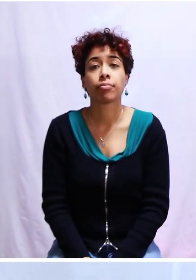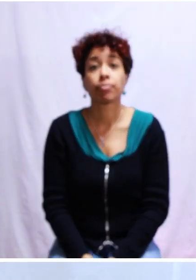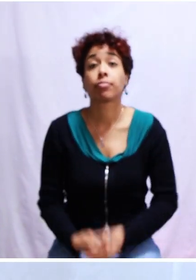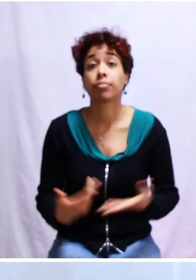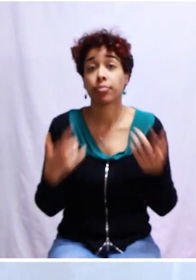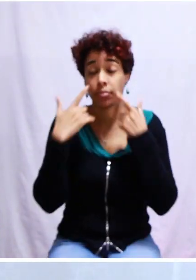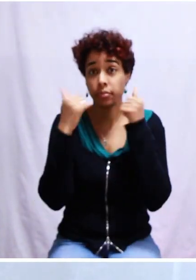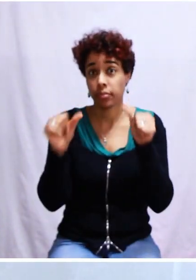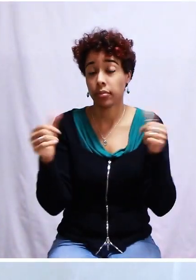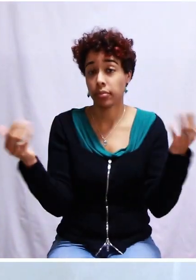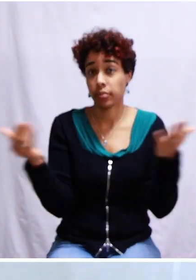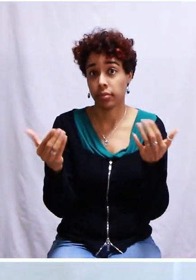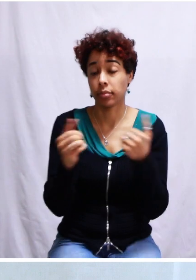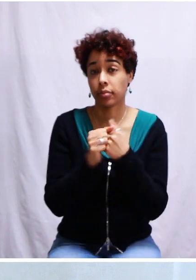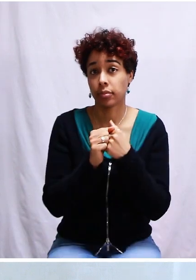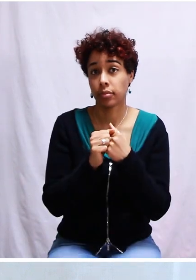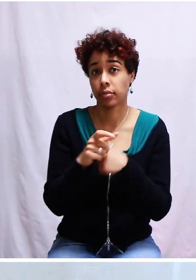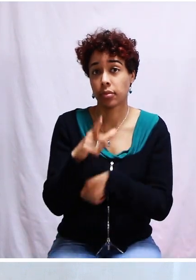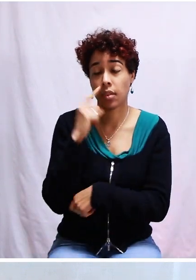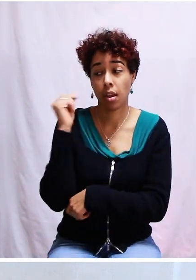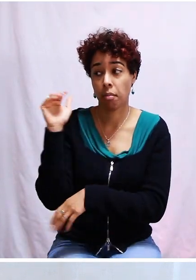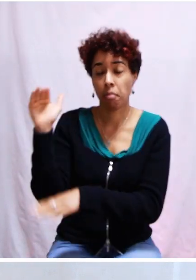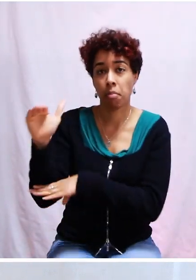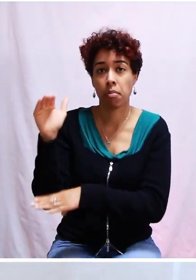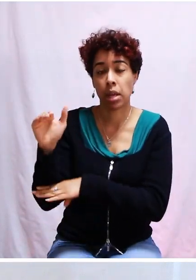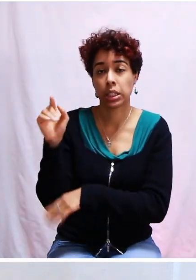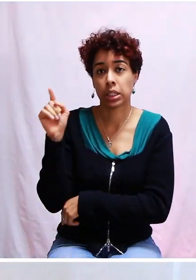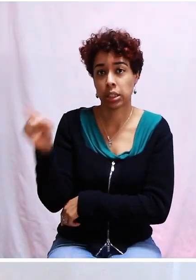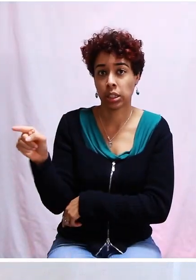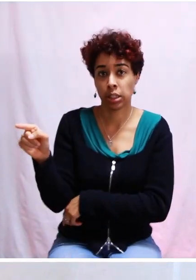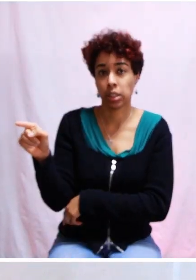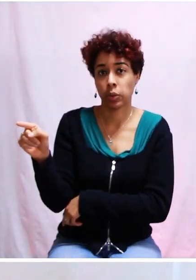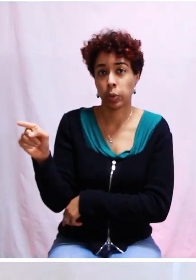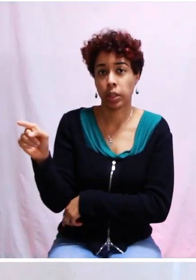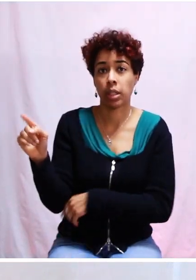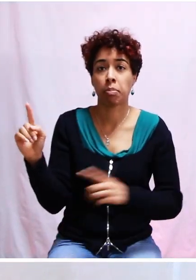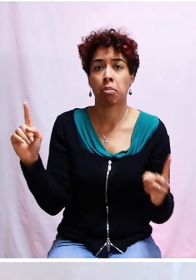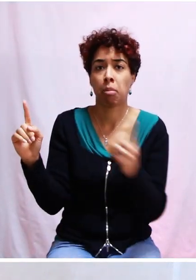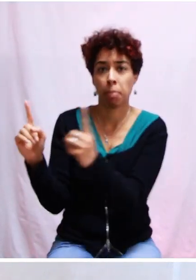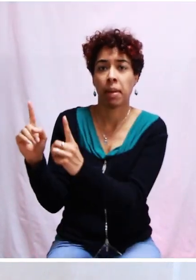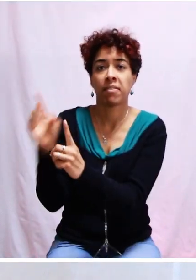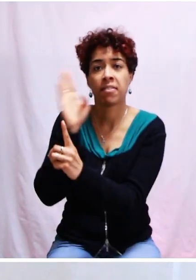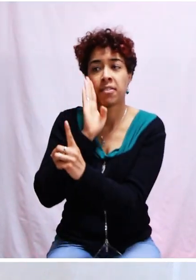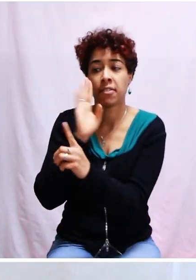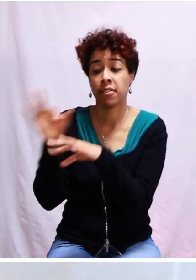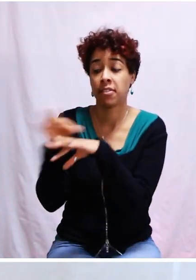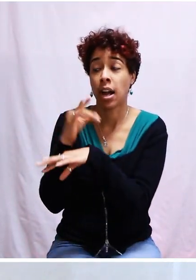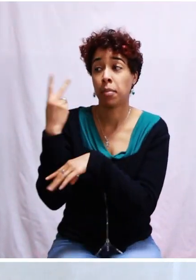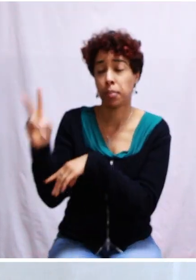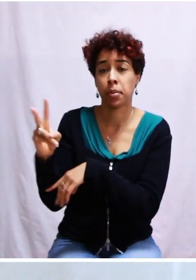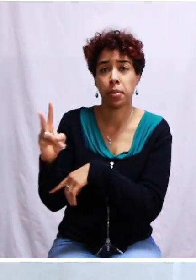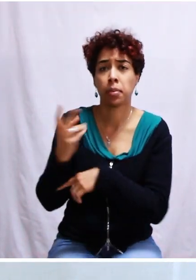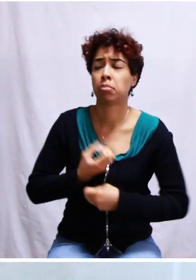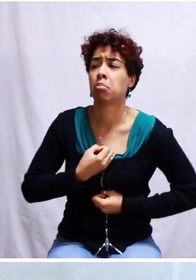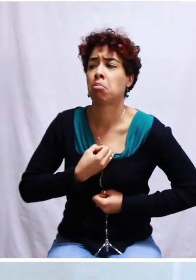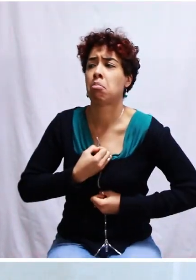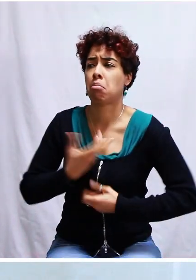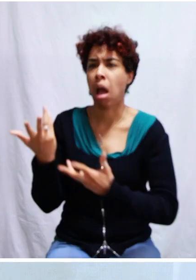On voit que ce maître est entré et puis sa femme a commencé à déverser